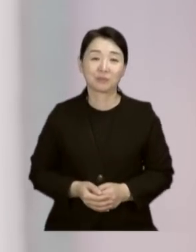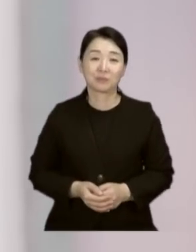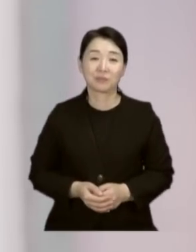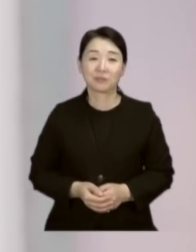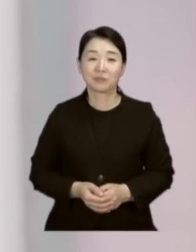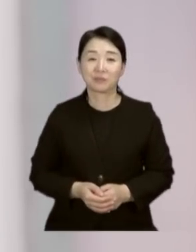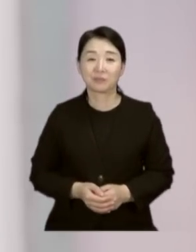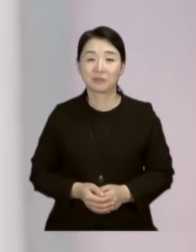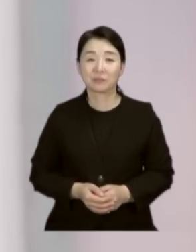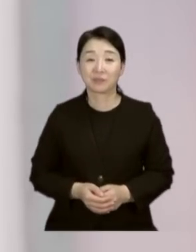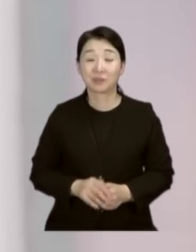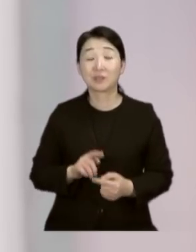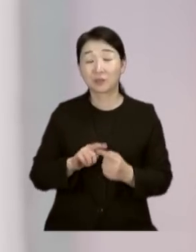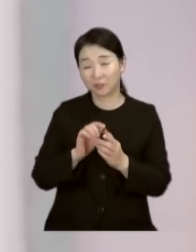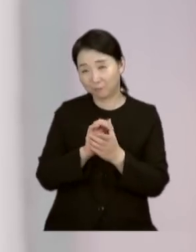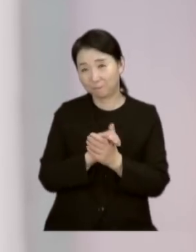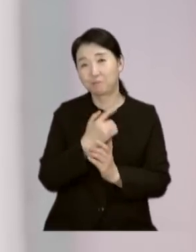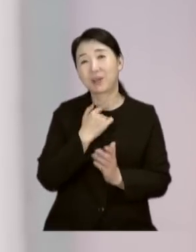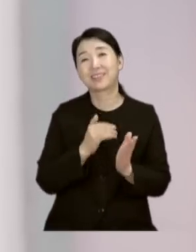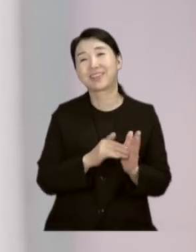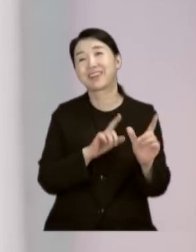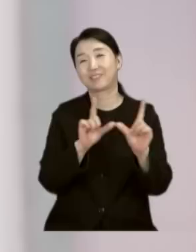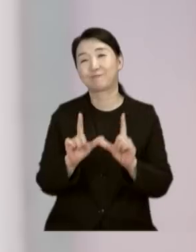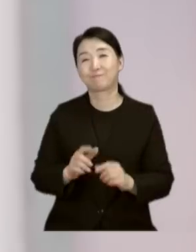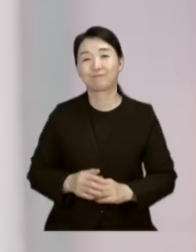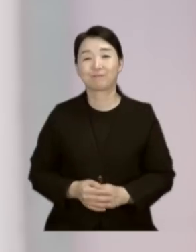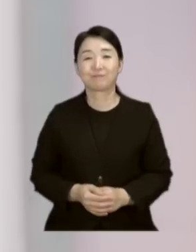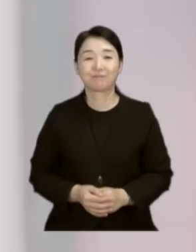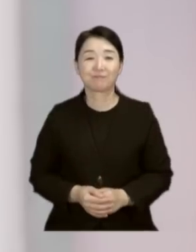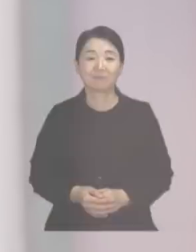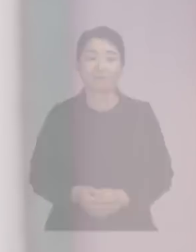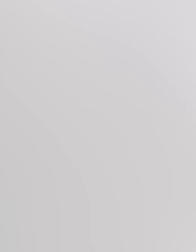정말 그렇게 기도하면서 살았거든요.